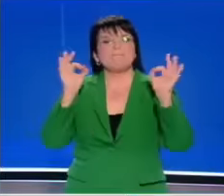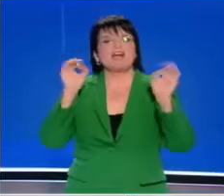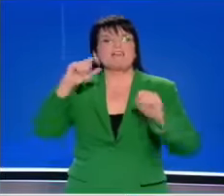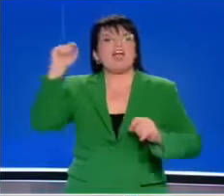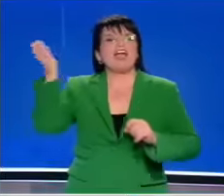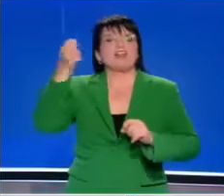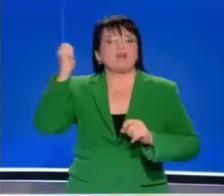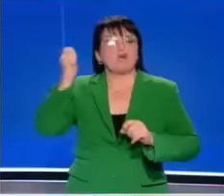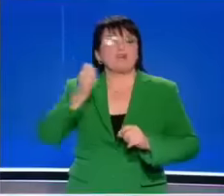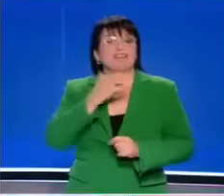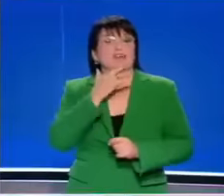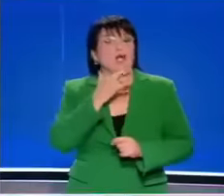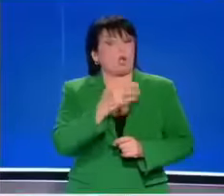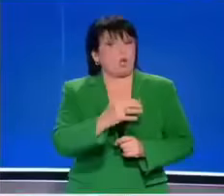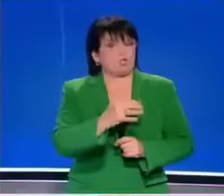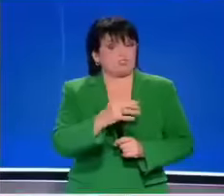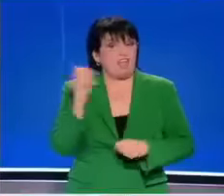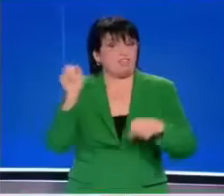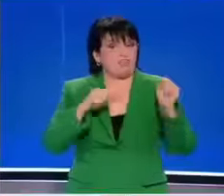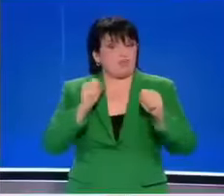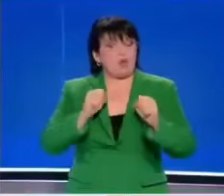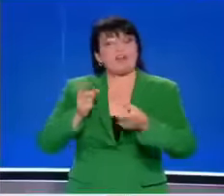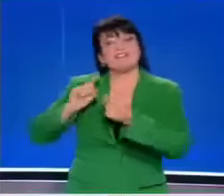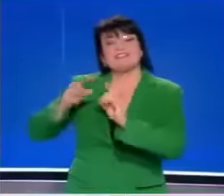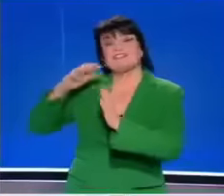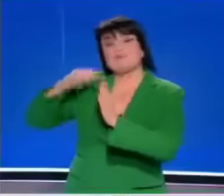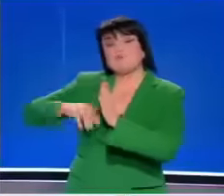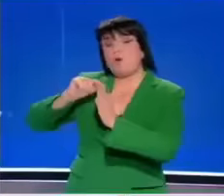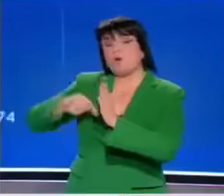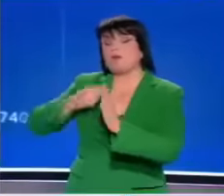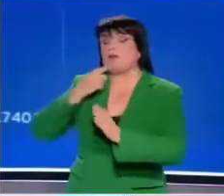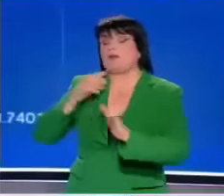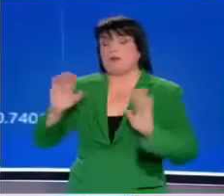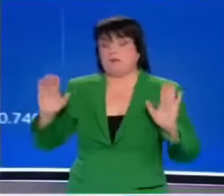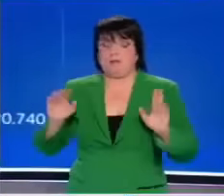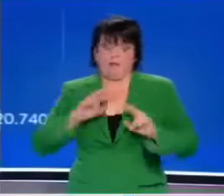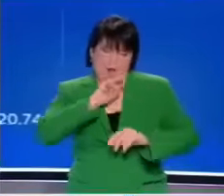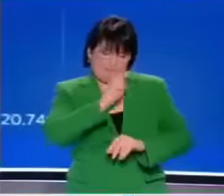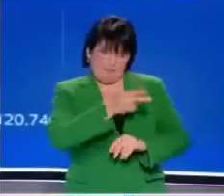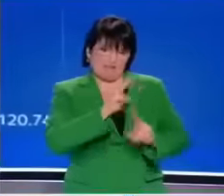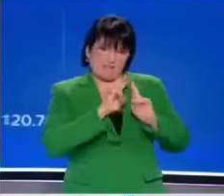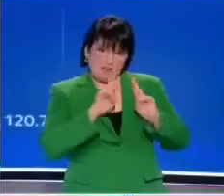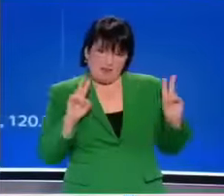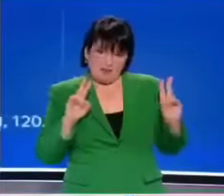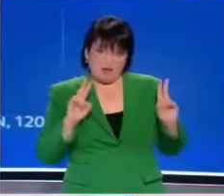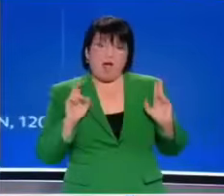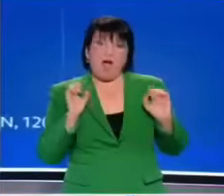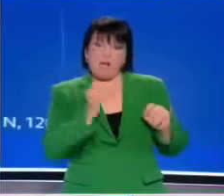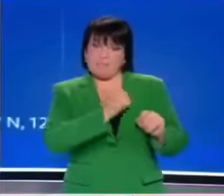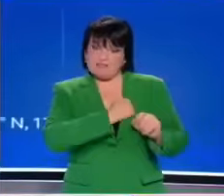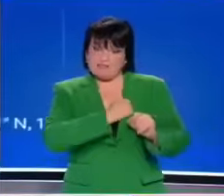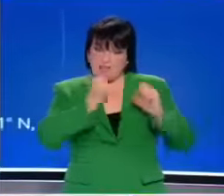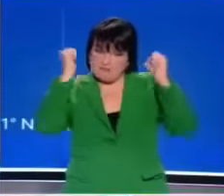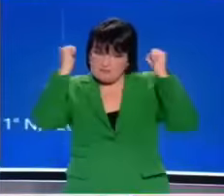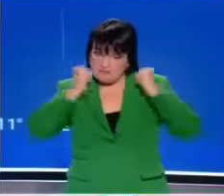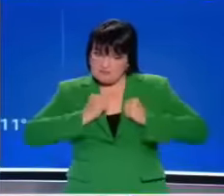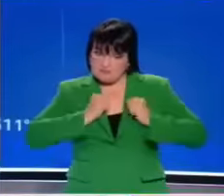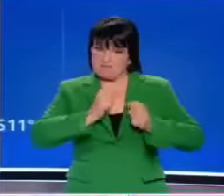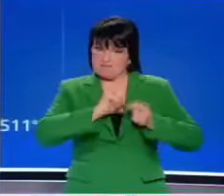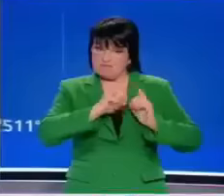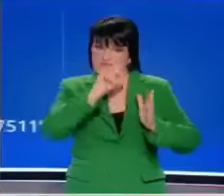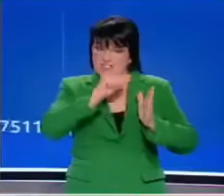εθνότητα και γλώσσα όχι στη συμφωνία στη ιπλ ονομασία σας είπα ξεκάθαρα ότι εάν θεωρεί είναι μια επιζήμια